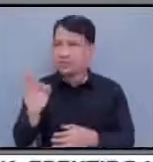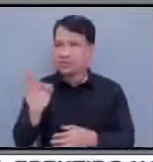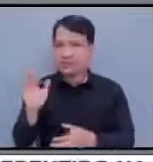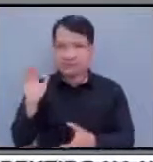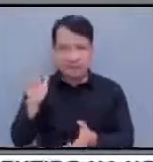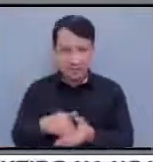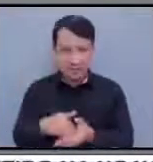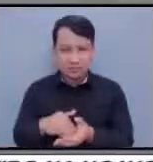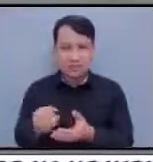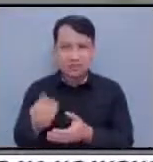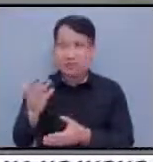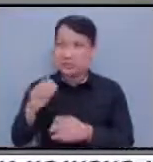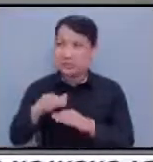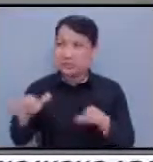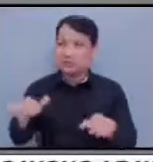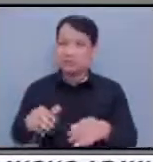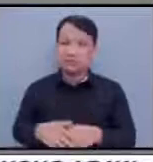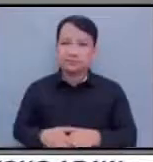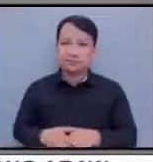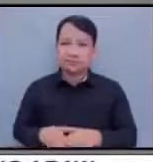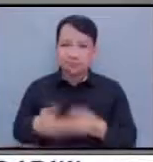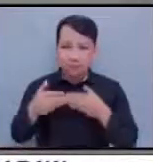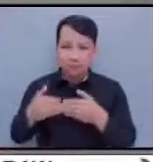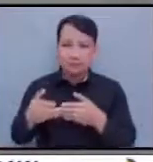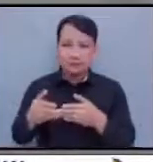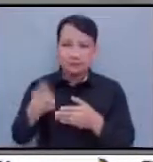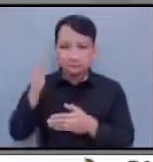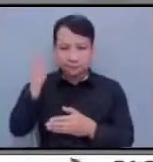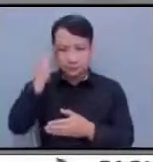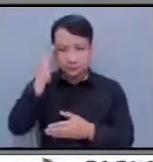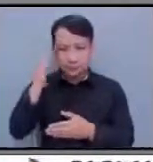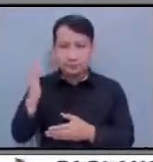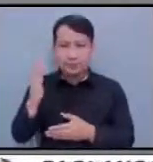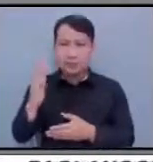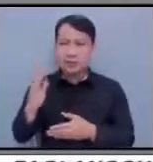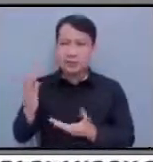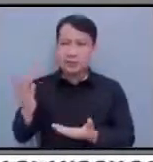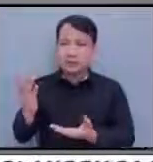ng ari-arian. Patuloy pang inaalam ng Antipolo Fire Station ang sanhi ng sunog.